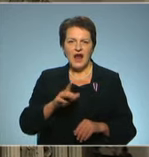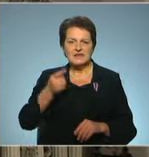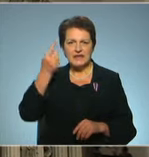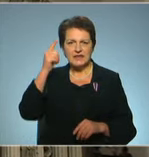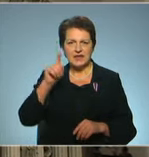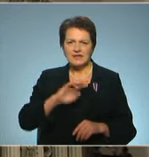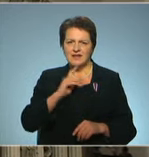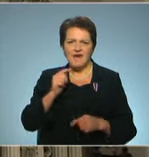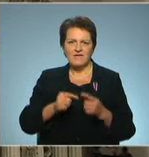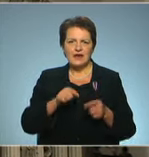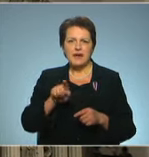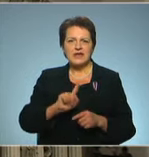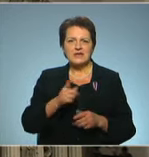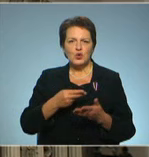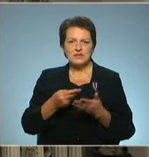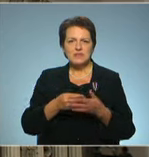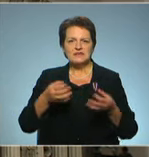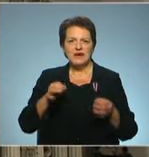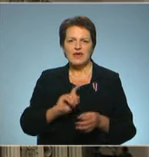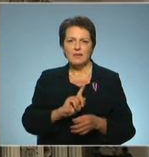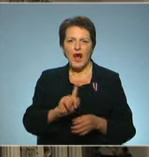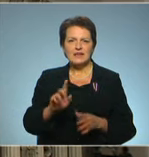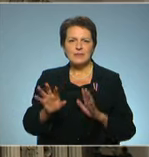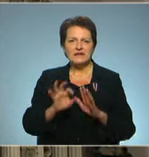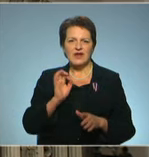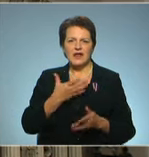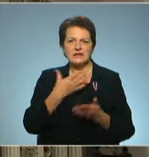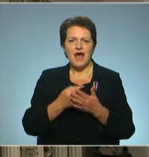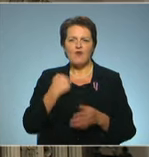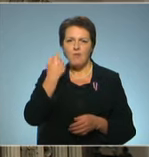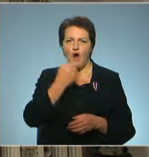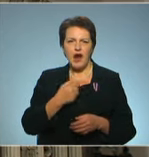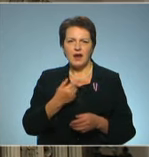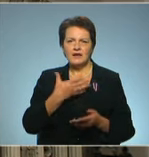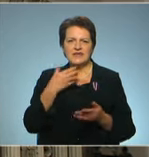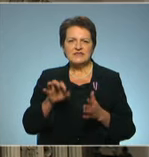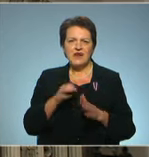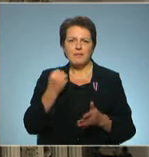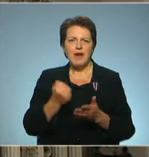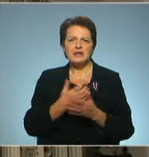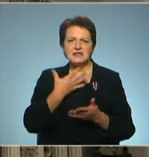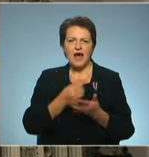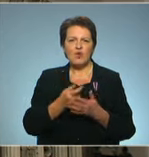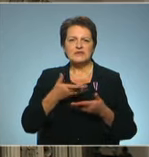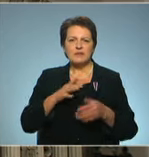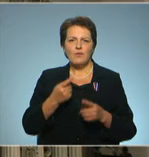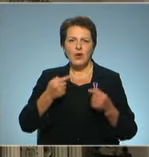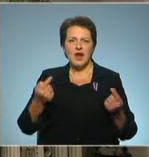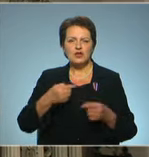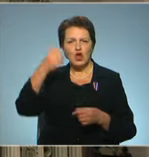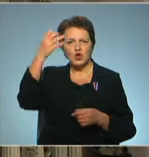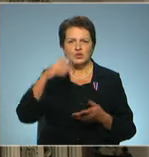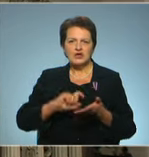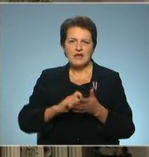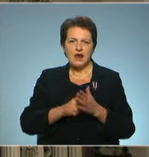Nevienmēr tas ir nozīmējis brīvību katram izvēlēties savu morāli, izvēlēties pat savu dzimumu un attiecīgo dušas telpu skolas